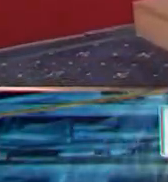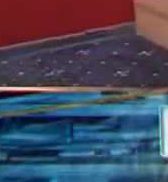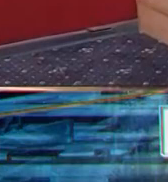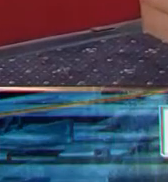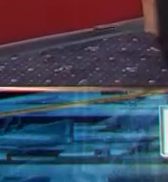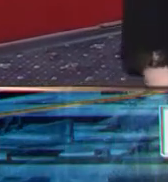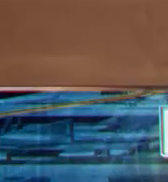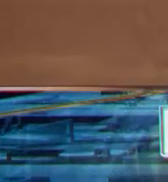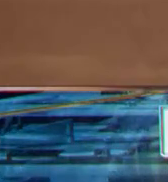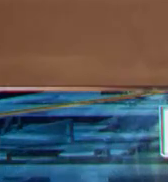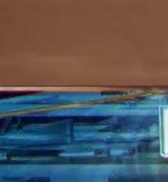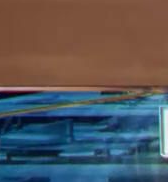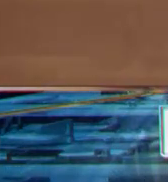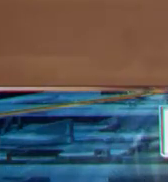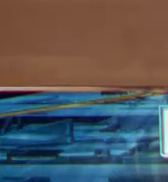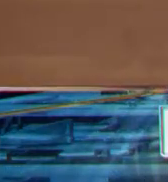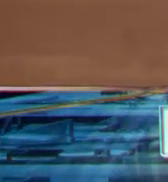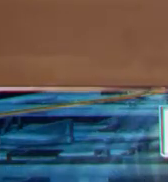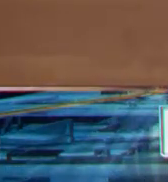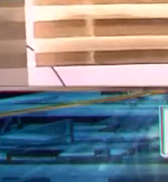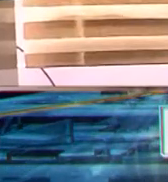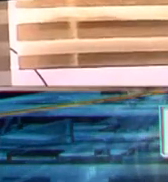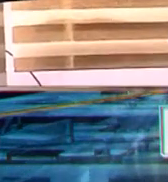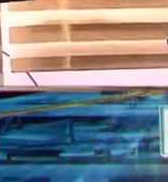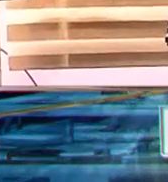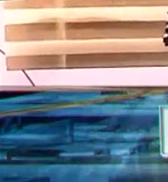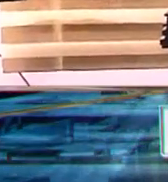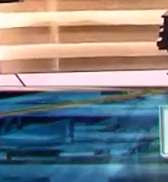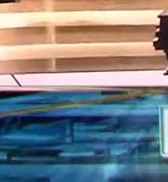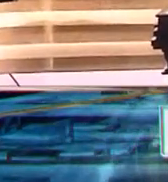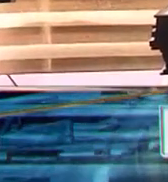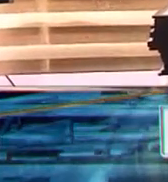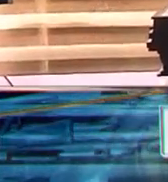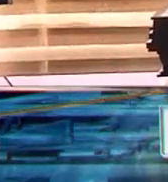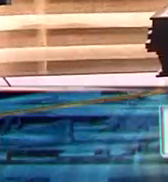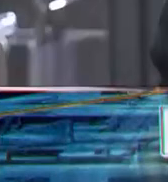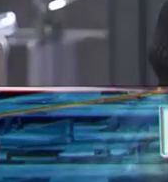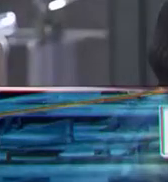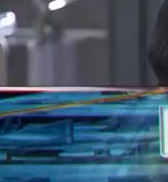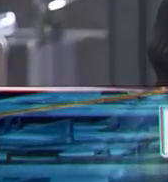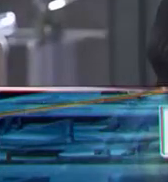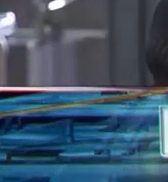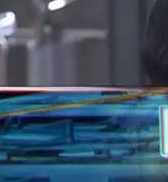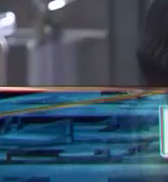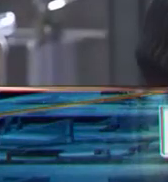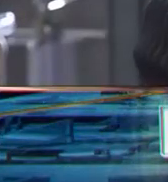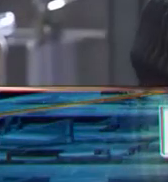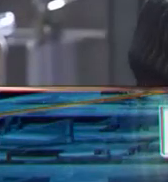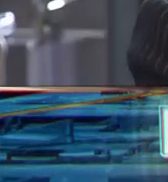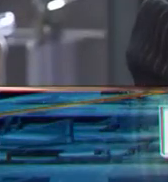Еңбектері бағаланды. Аудан қала әкімдерінің баспасөз хатшылары арасынан үздіктері марапатталды. Үлкен